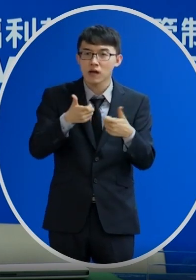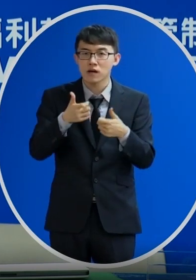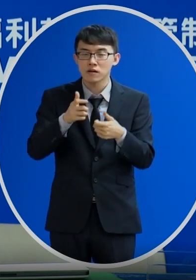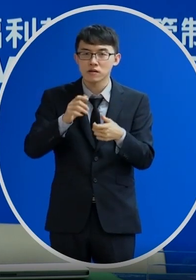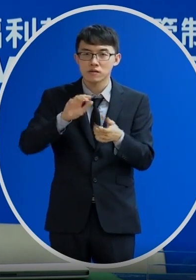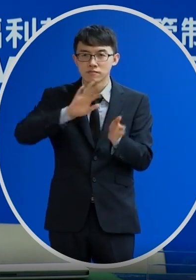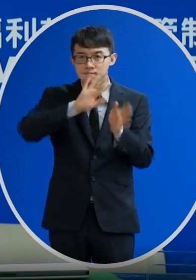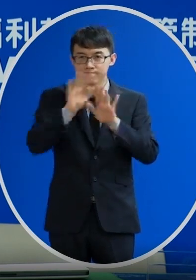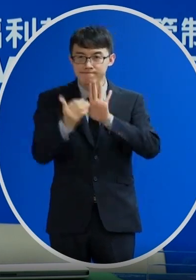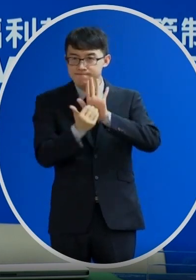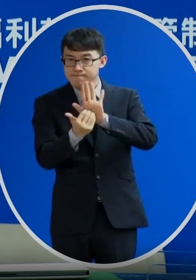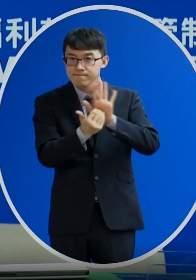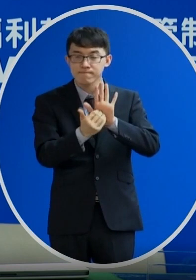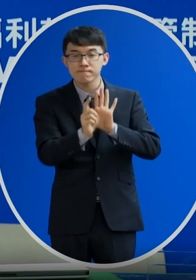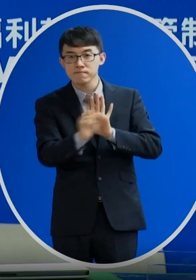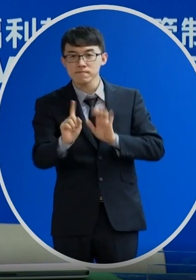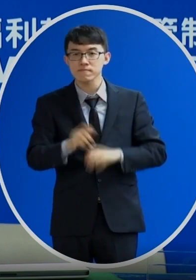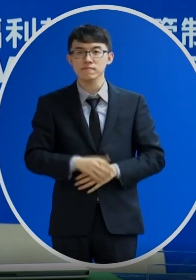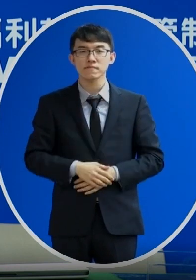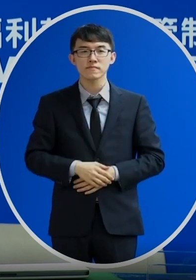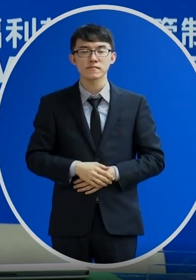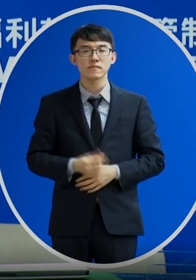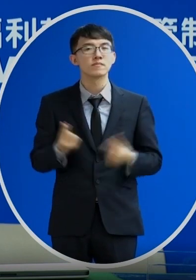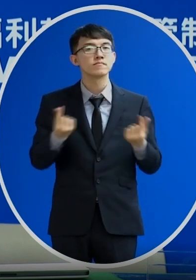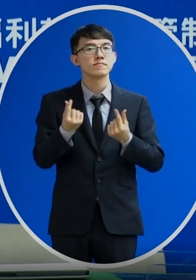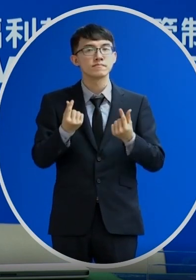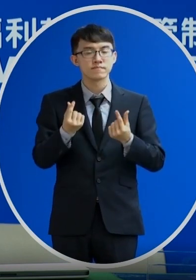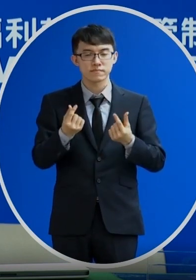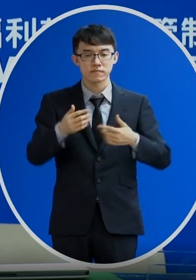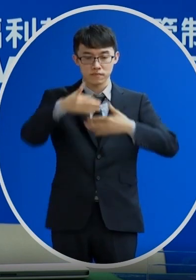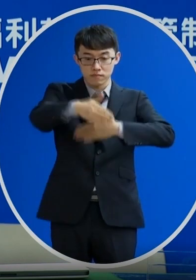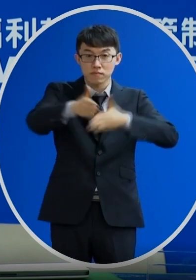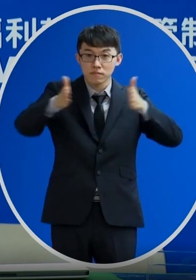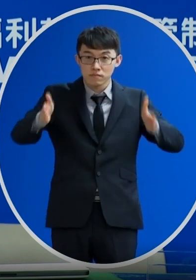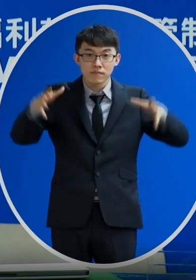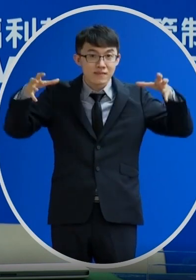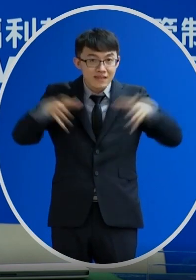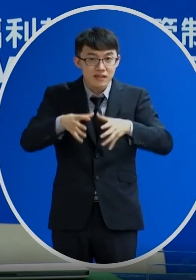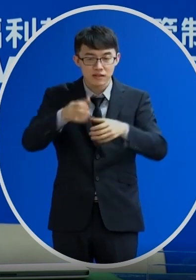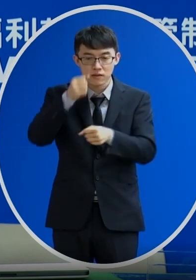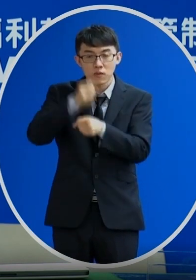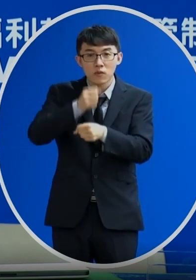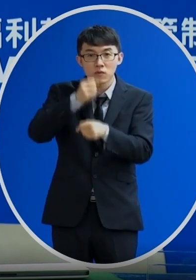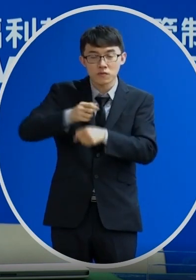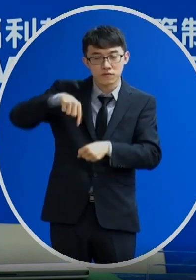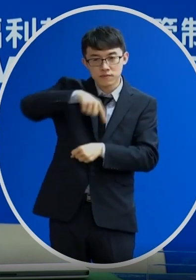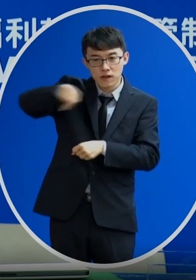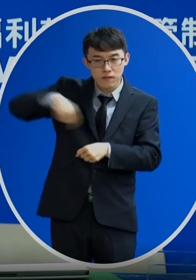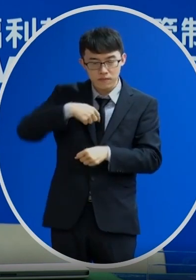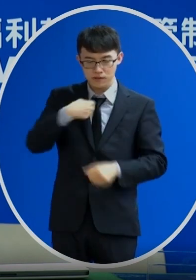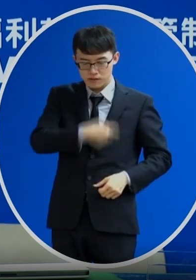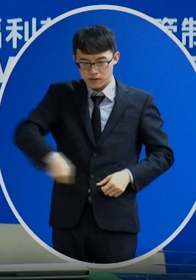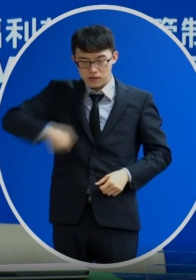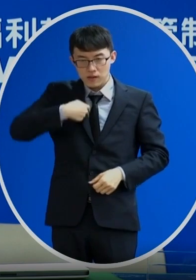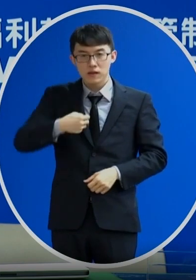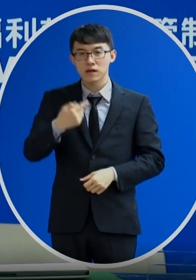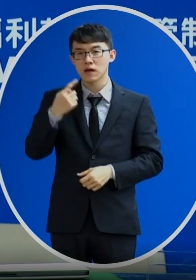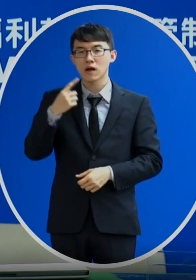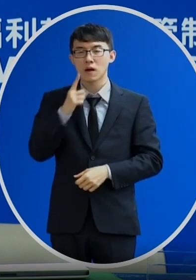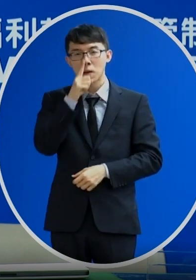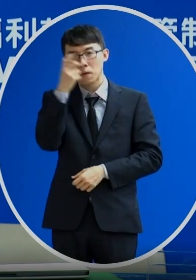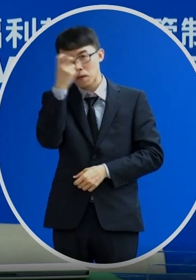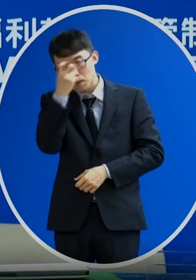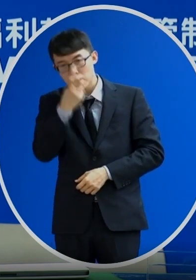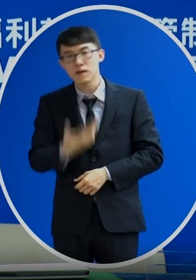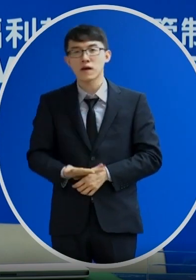对这些同有共同活动范围的员工进行加强健康监测啊，或是进行筛